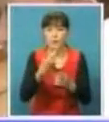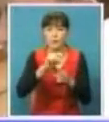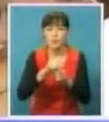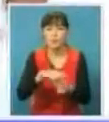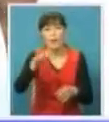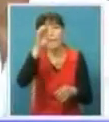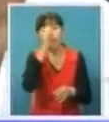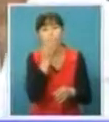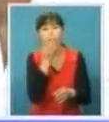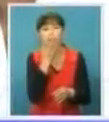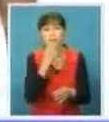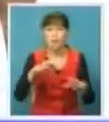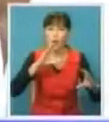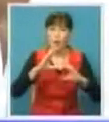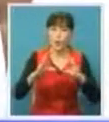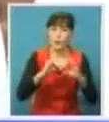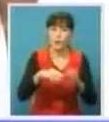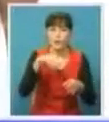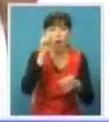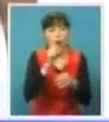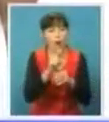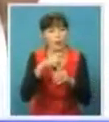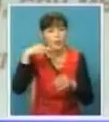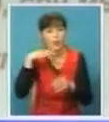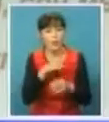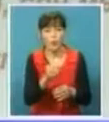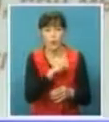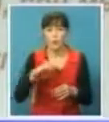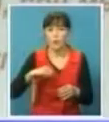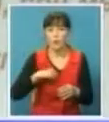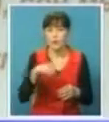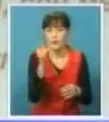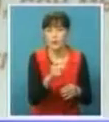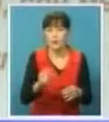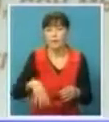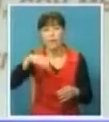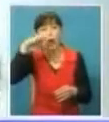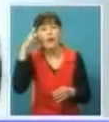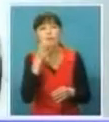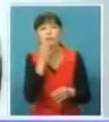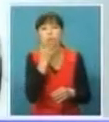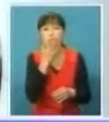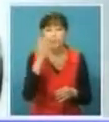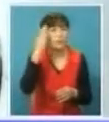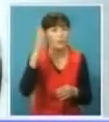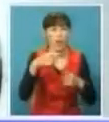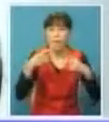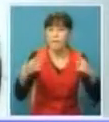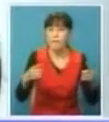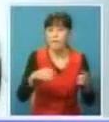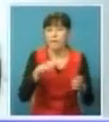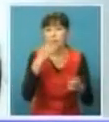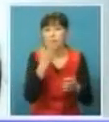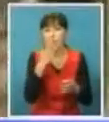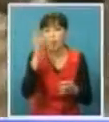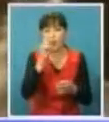тілді дәріптеуде оқу ордасына артылар салмақ ауыр. Өйткені өзіміздің қандастар ана тілімізді өгейістіп жүргенде өзгеге тілді таныту